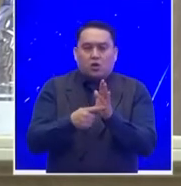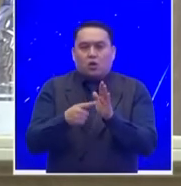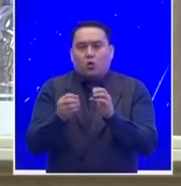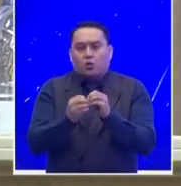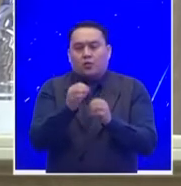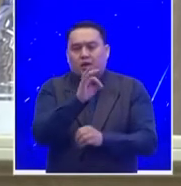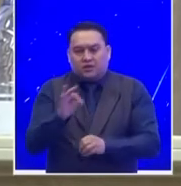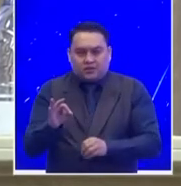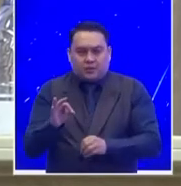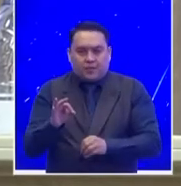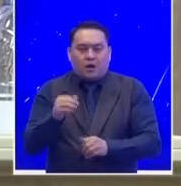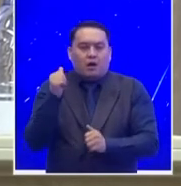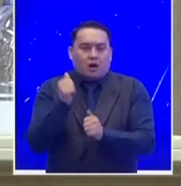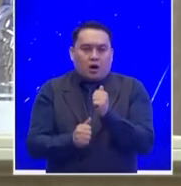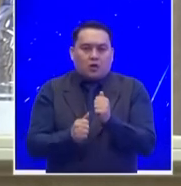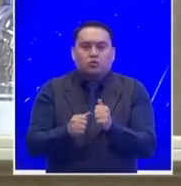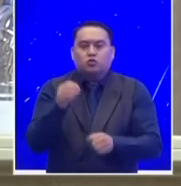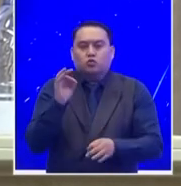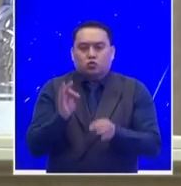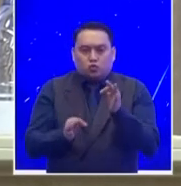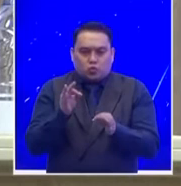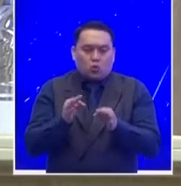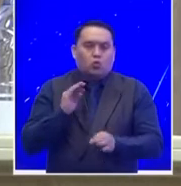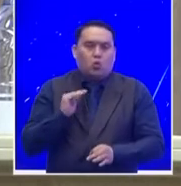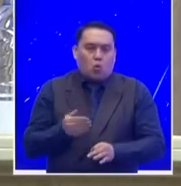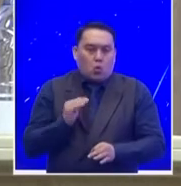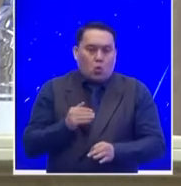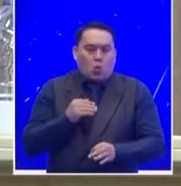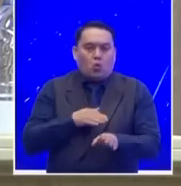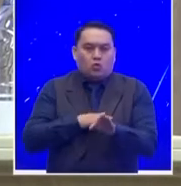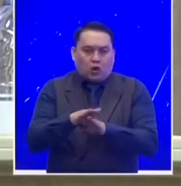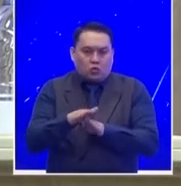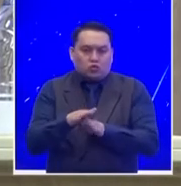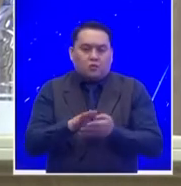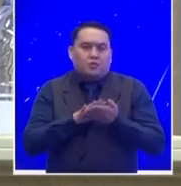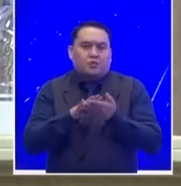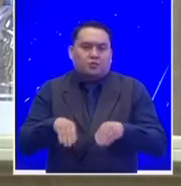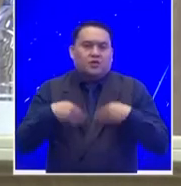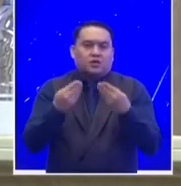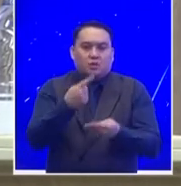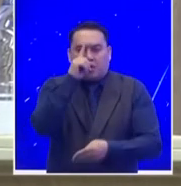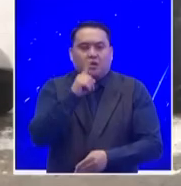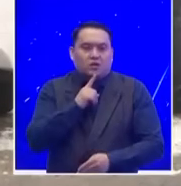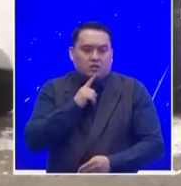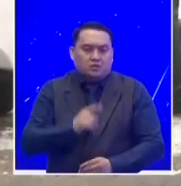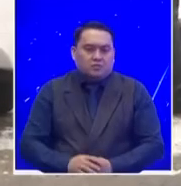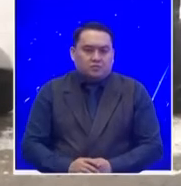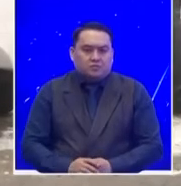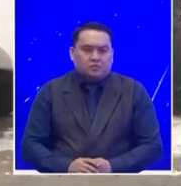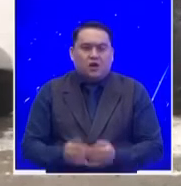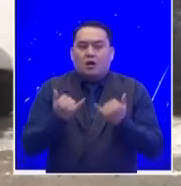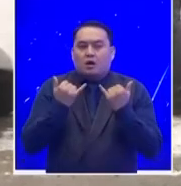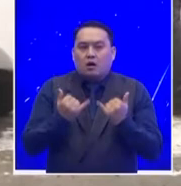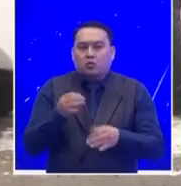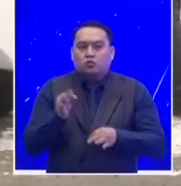67,6% құрайды. Яғни әр сот орындаушысына 290 атқарушылық іс жүргізу жүктеледі. Бұл тек бір айға. Қазіргі